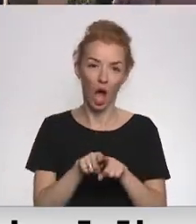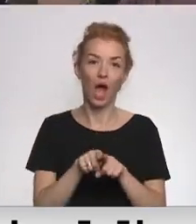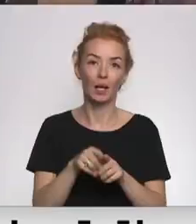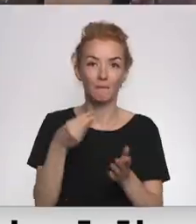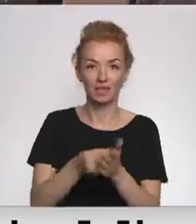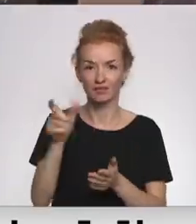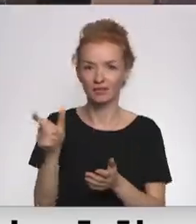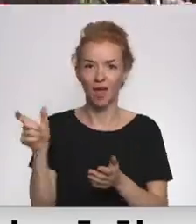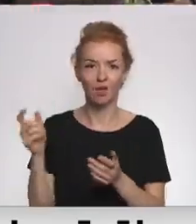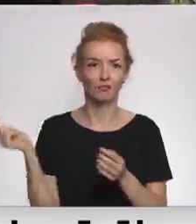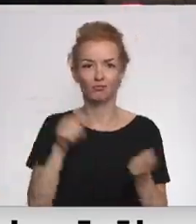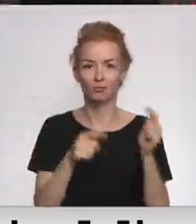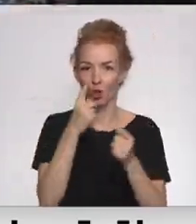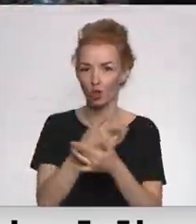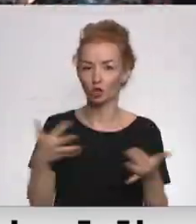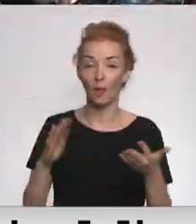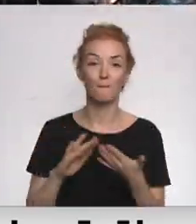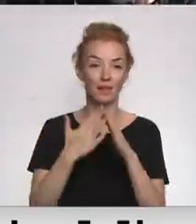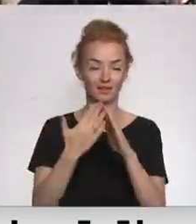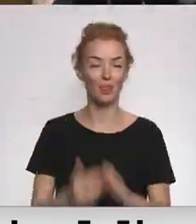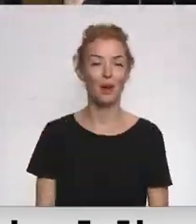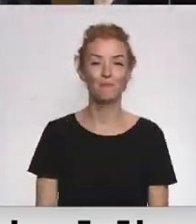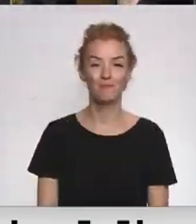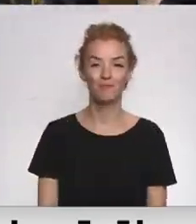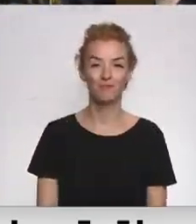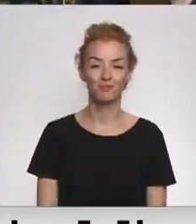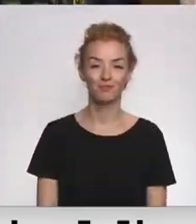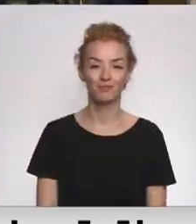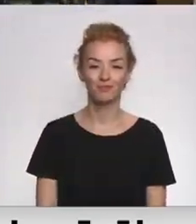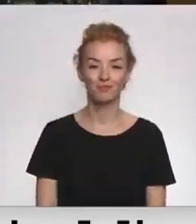sabraukuši no dažādām pilsētām. Zandozo Balodu un Olafs Peršavits, Latvijas televīzija.